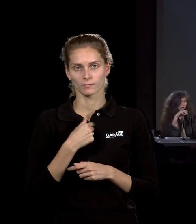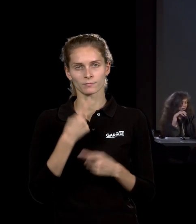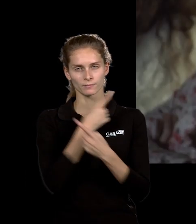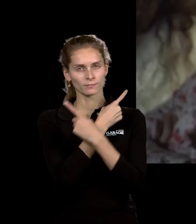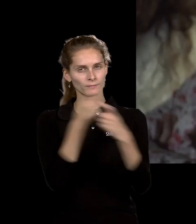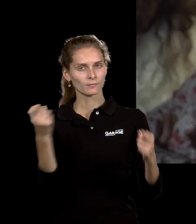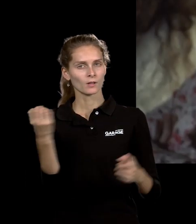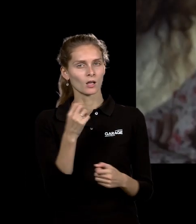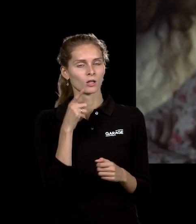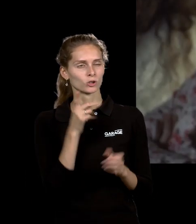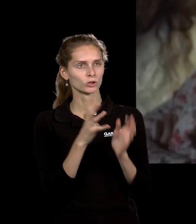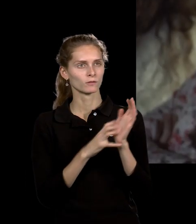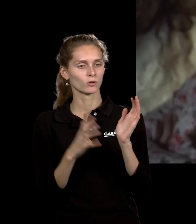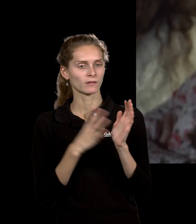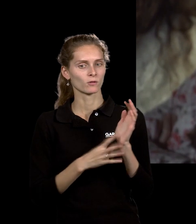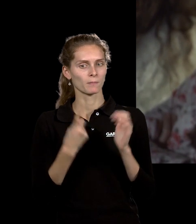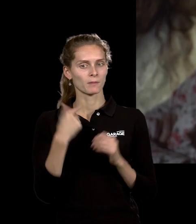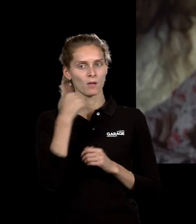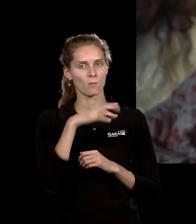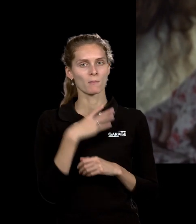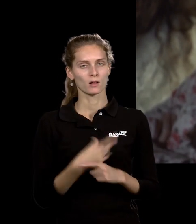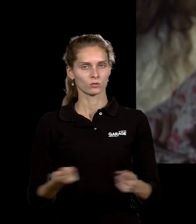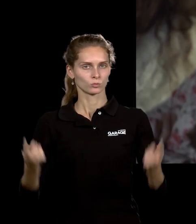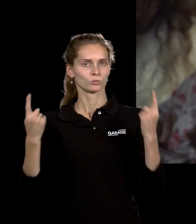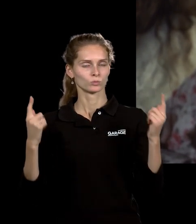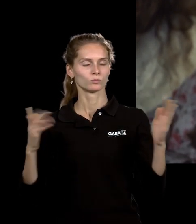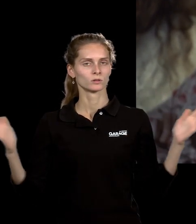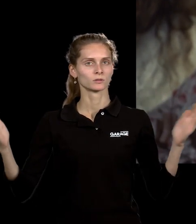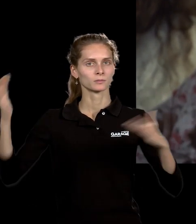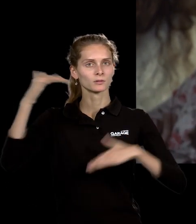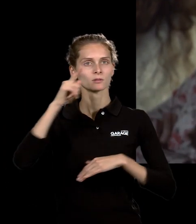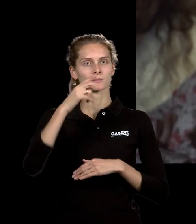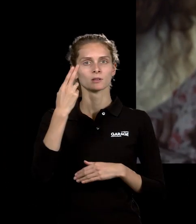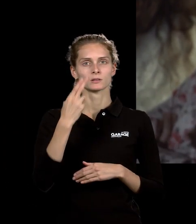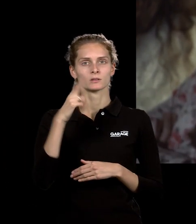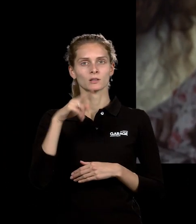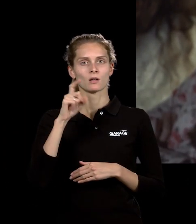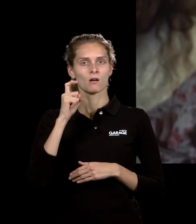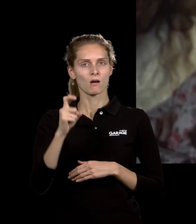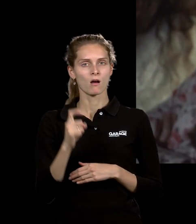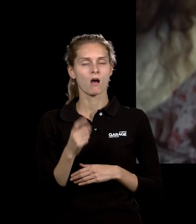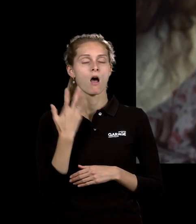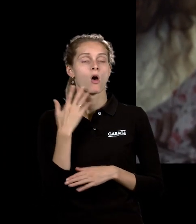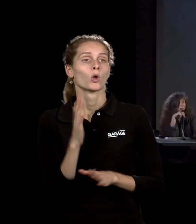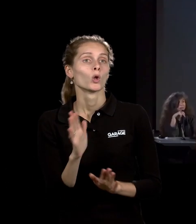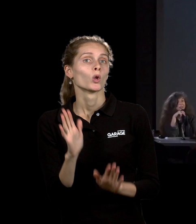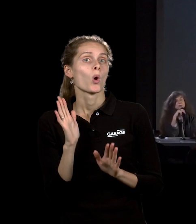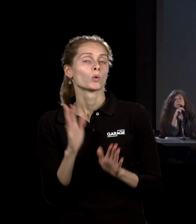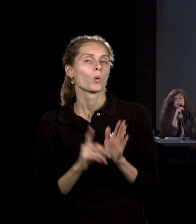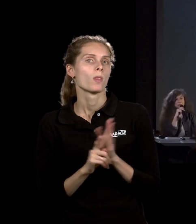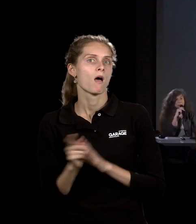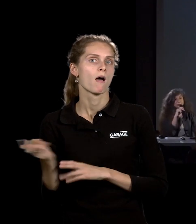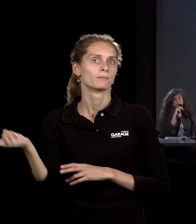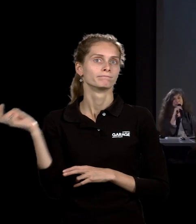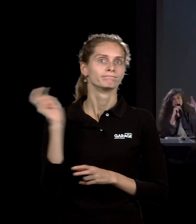стало приезжать, с этим чучелом козы, со всеми его работами, которые, конечно, тогда совершенно сногсшибательные,